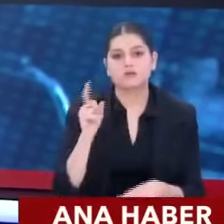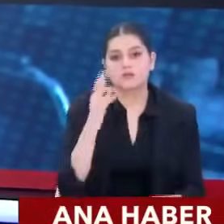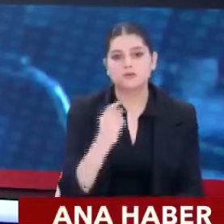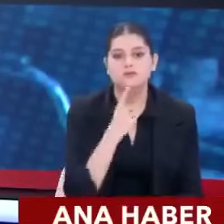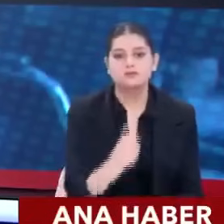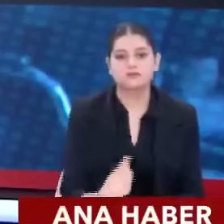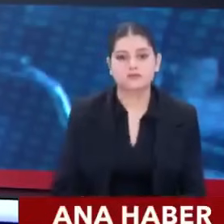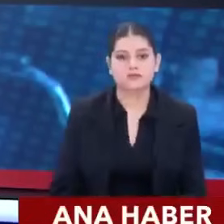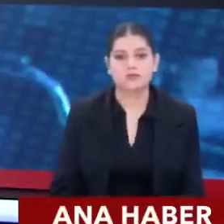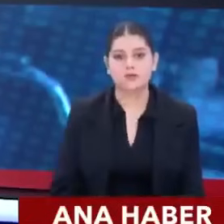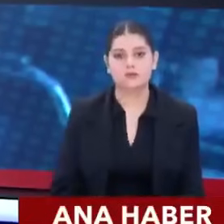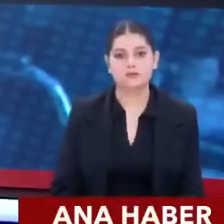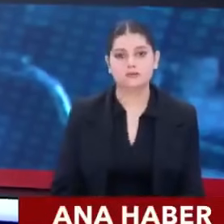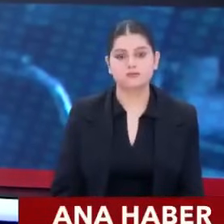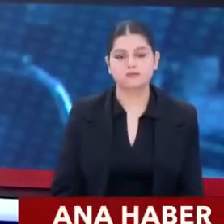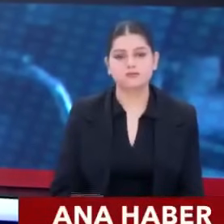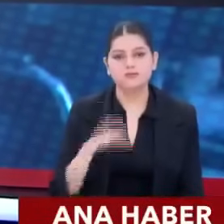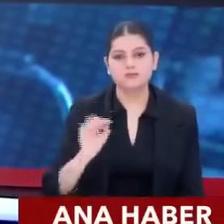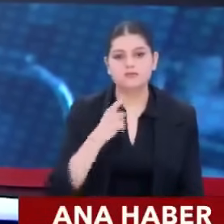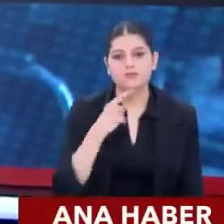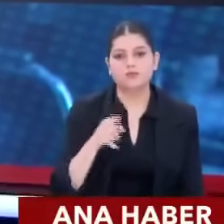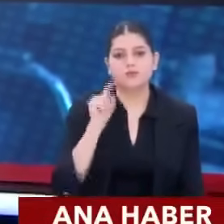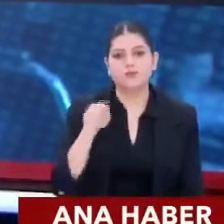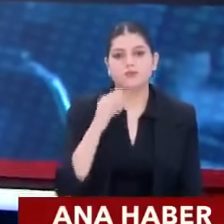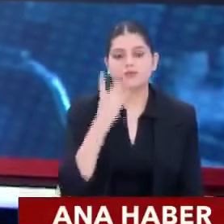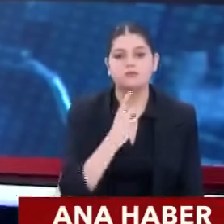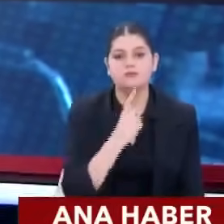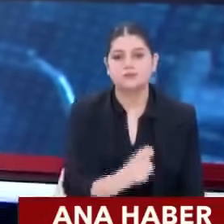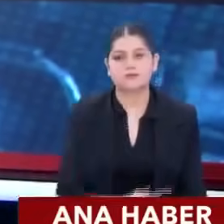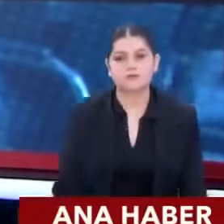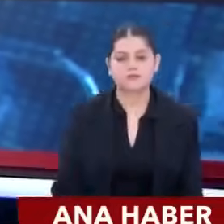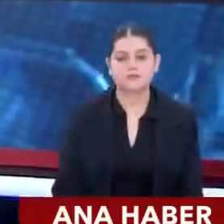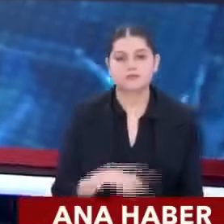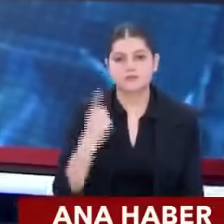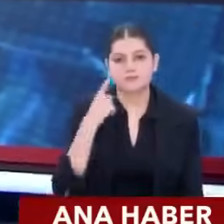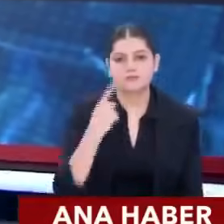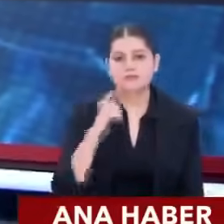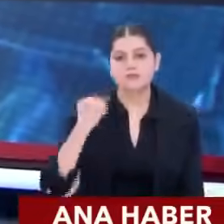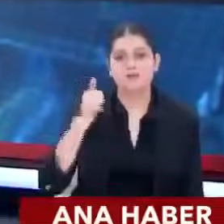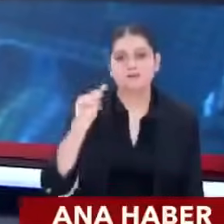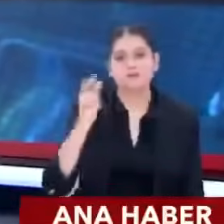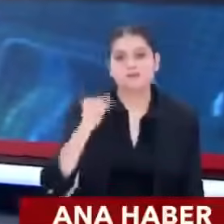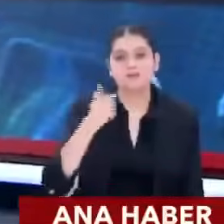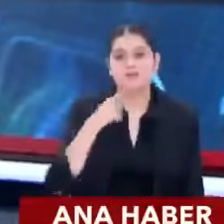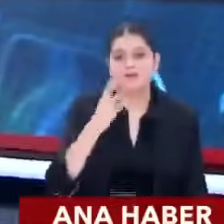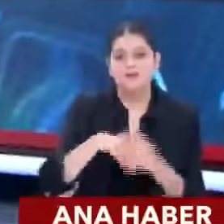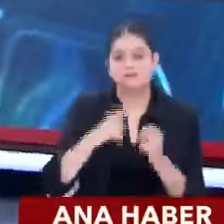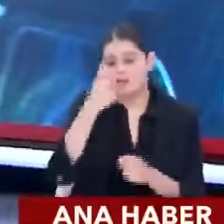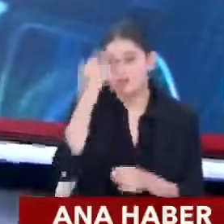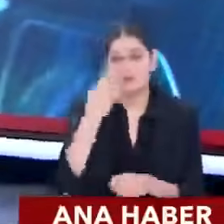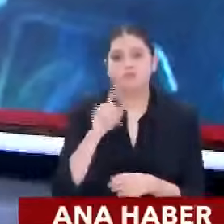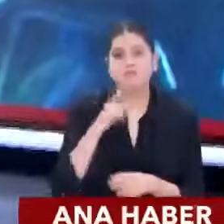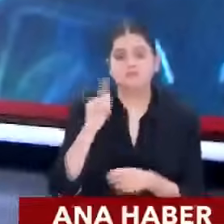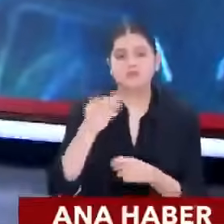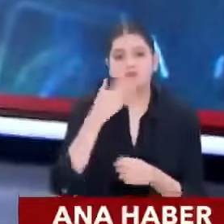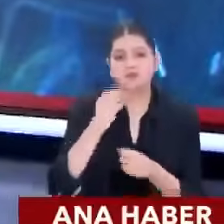olmasını diliyorum diyor bugün de buna böyle noktayı koymuş Bir bakalım yarın bir gün ya Hiçbir şey belli olmaz da